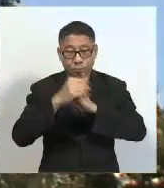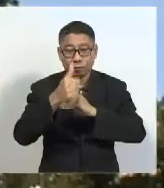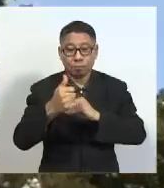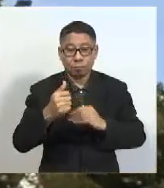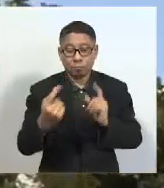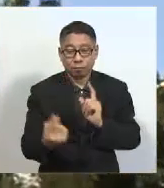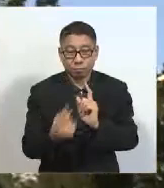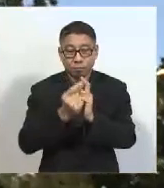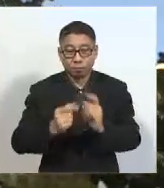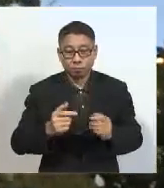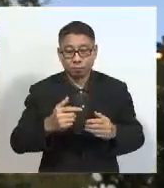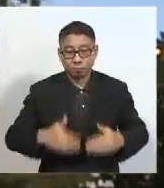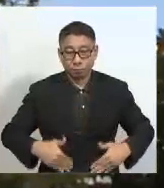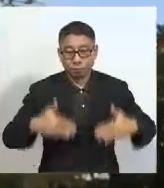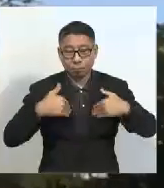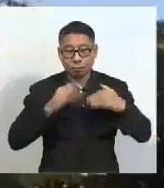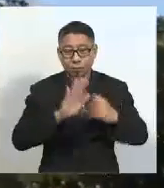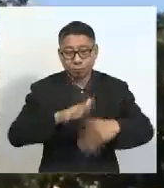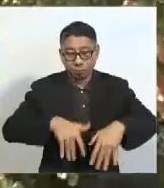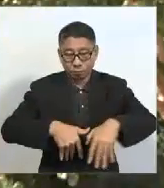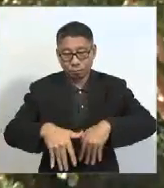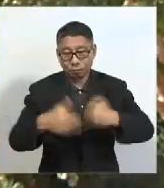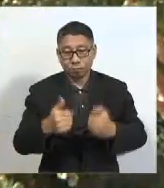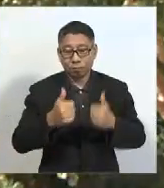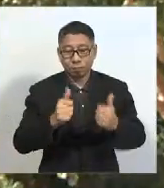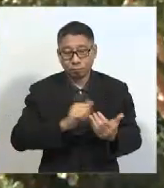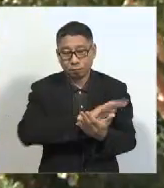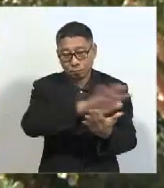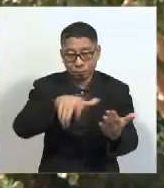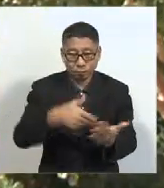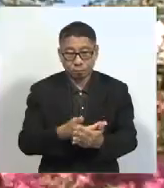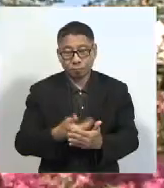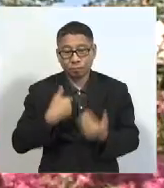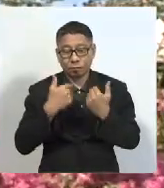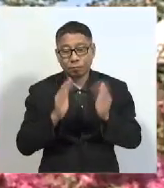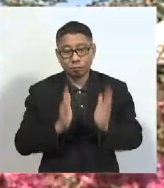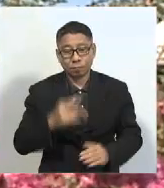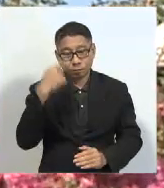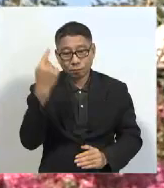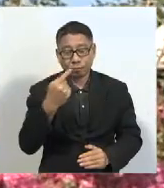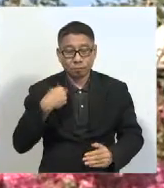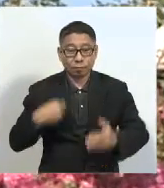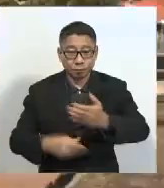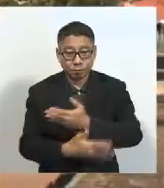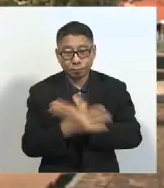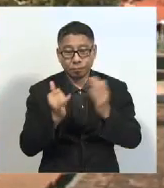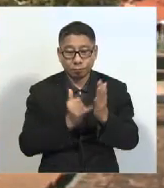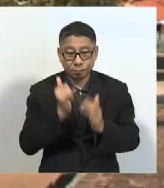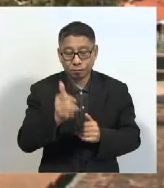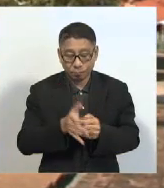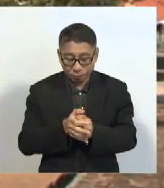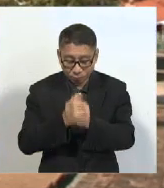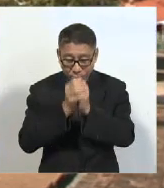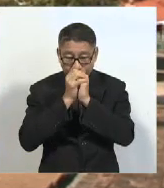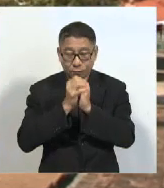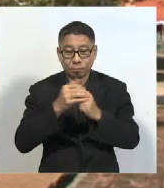จะได้สัมผัสกับวิธีการดำรงชีวิตของชาวบ้านที่นี่ได้อย่างทั่วถึงและนักท่องเที่ยวจะได้มีโอกาสเดินทางไปสักการะสถ